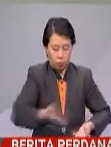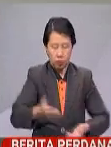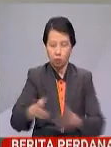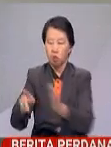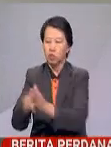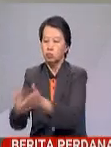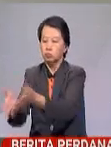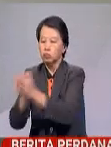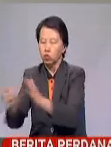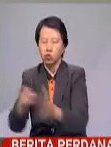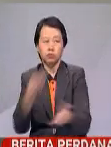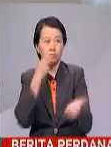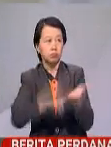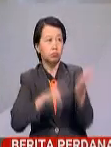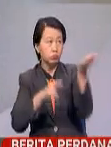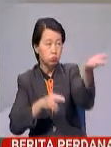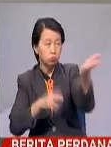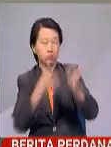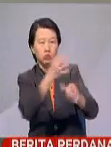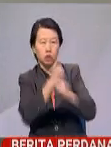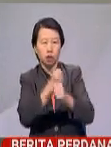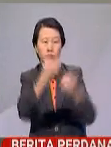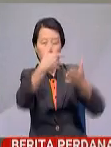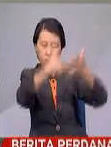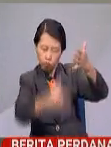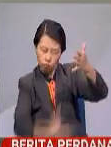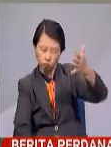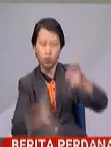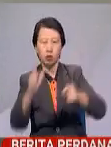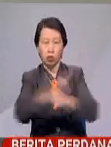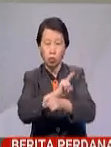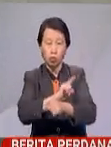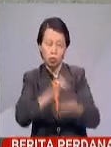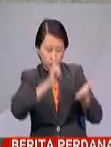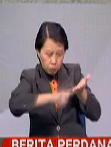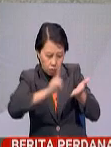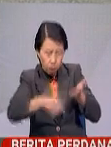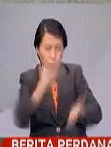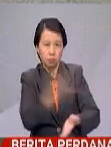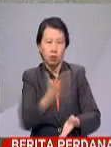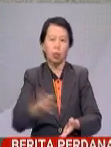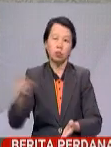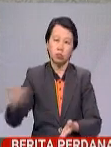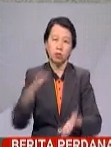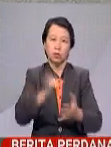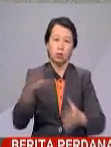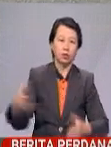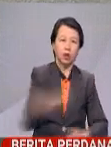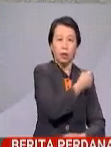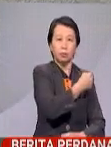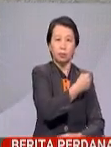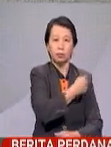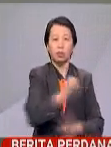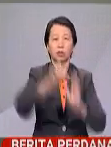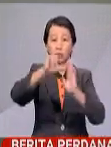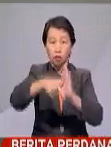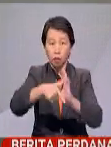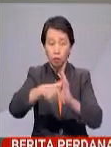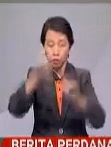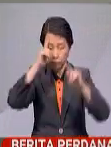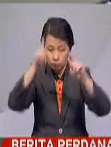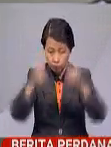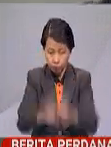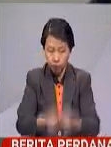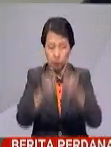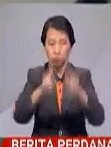pemohon memfailkan notis usul bagi mendapatkan butiran lengkap dan memeriksa barangan yang disita. Kemudiannya